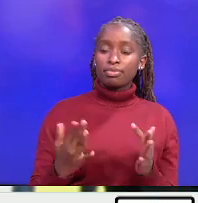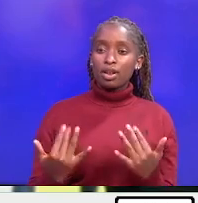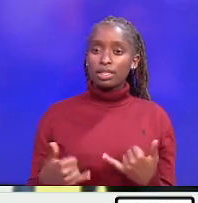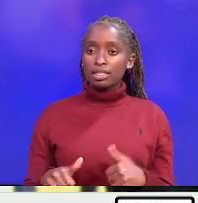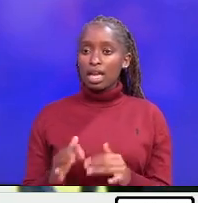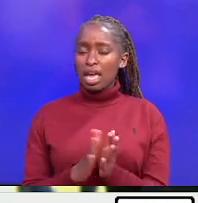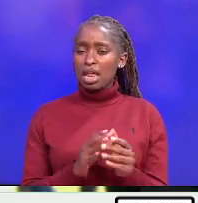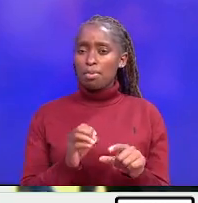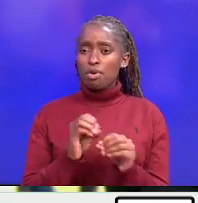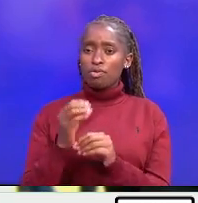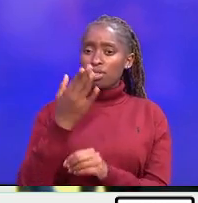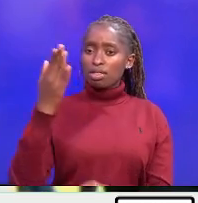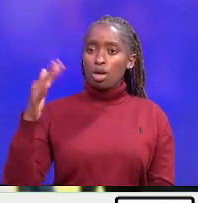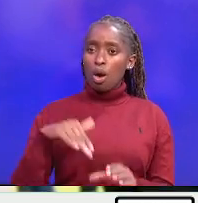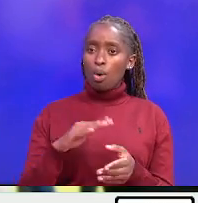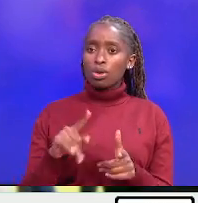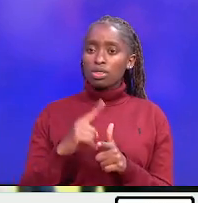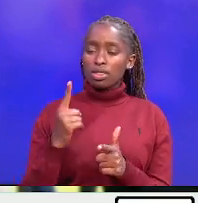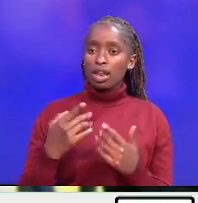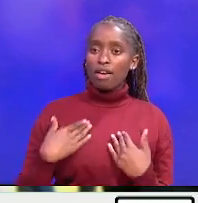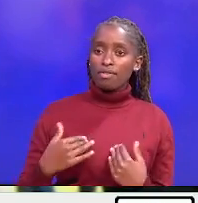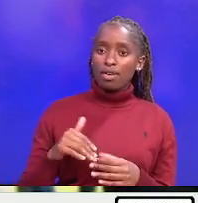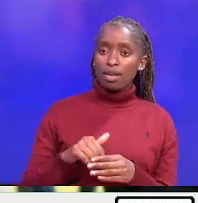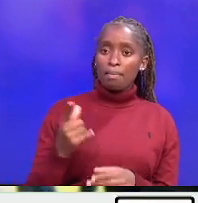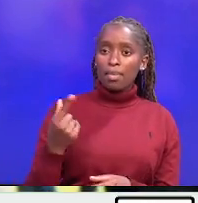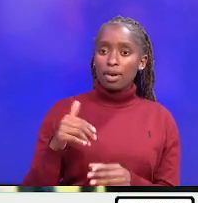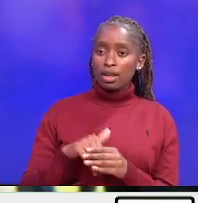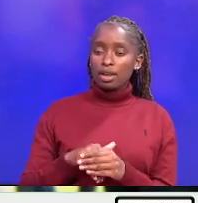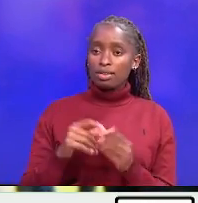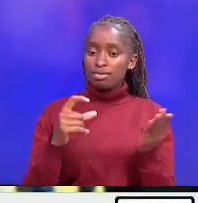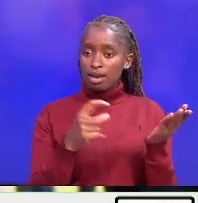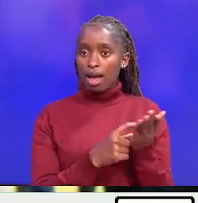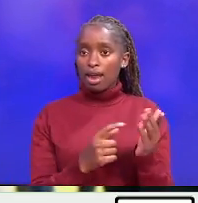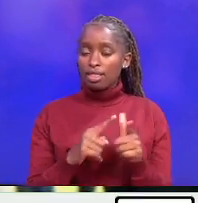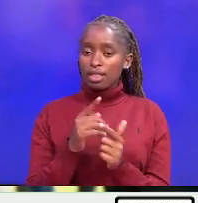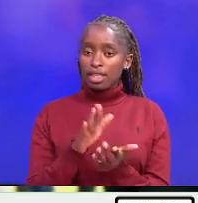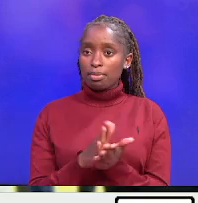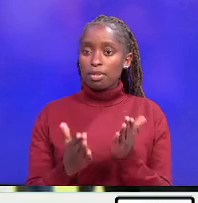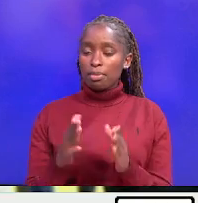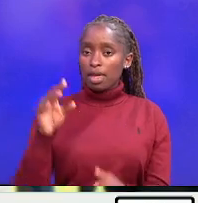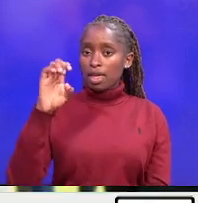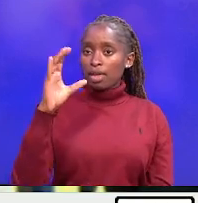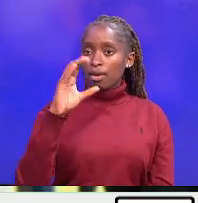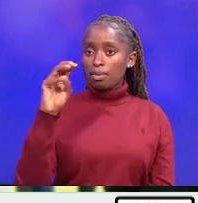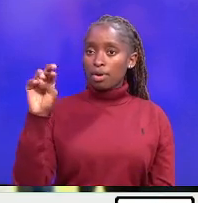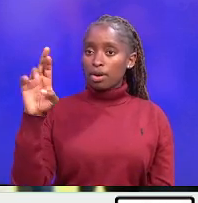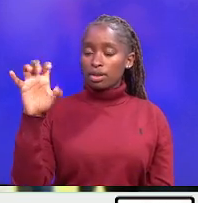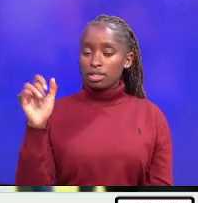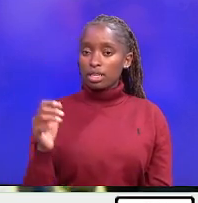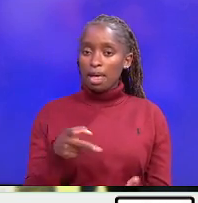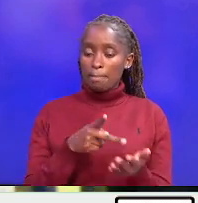kutoka nje, unaweka pesa kwa hiyo virtual card, alafu unaweka card details online, e-commerce pale kama ni mtu wa kulipa Netflix, Spotify